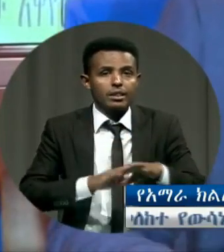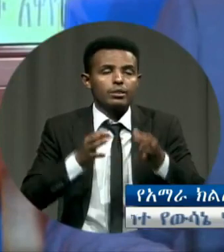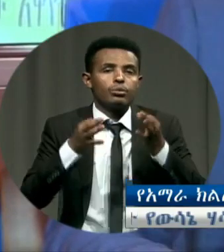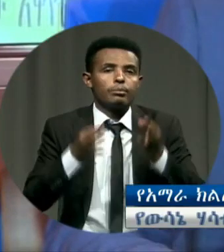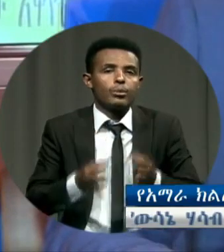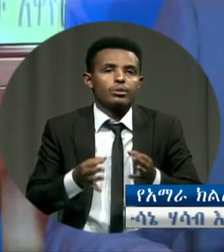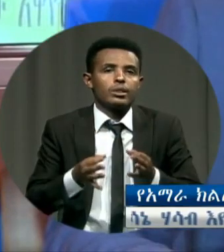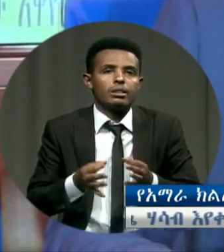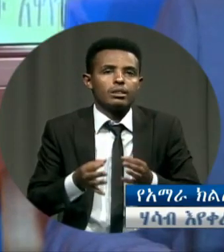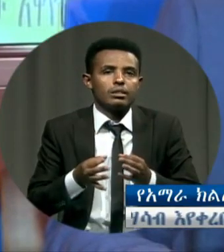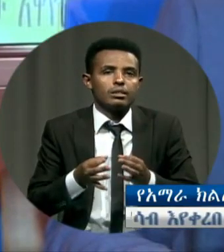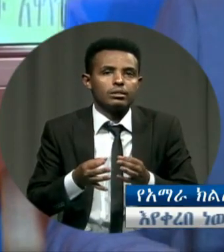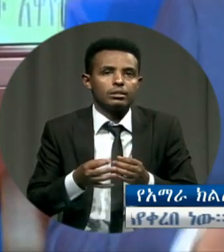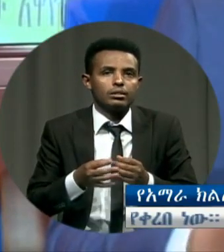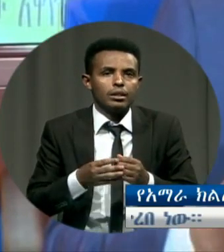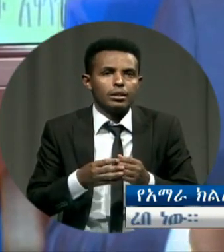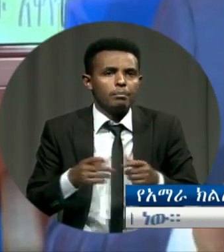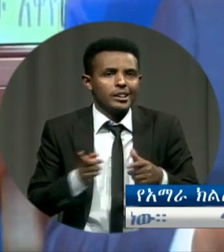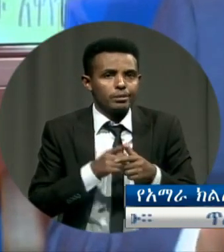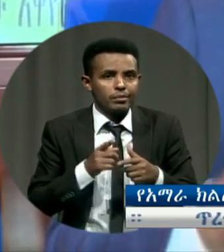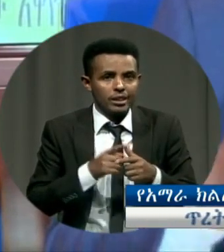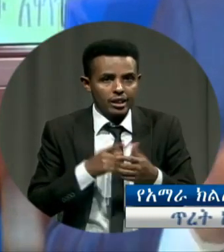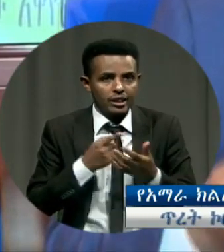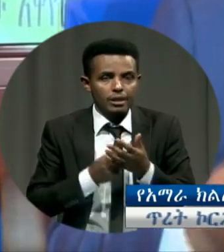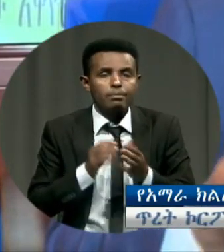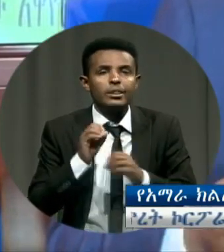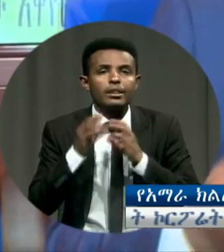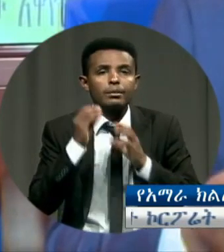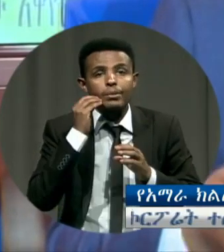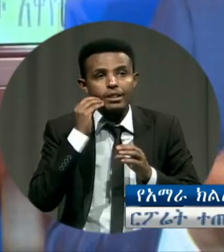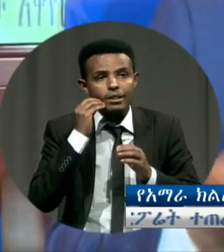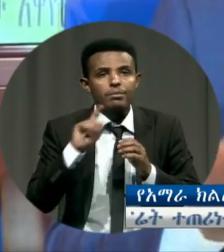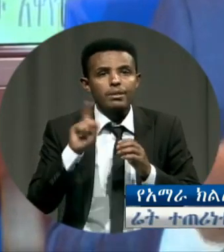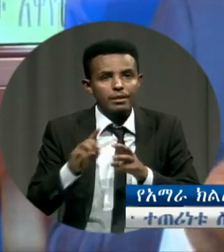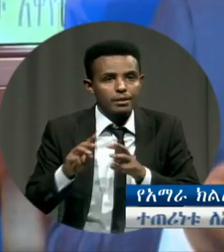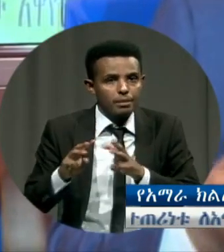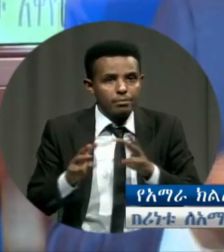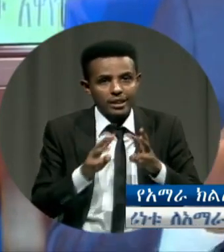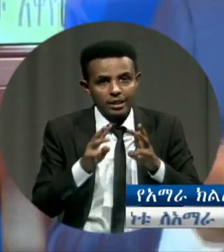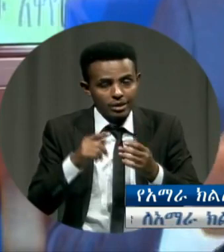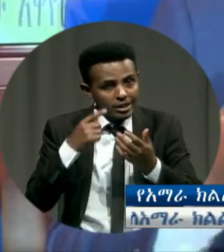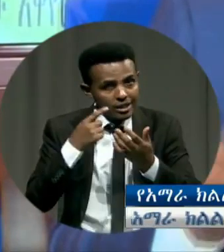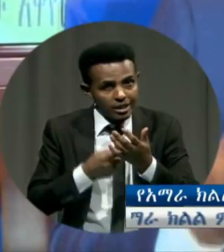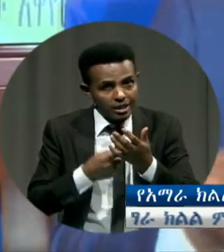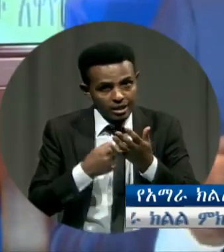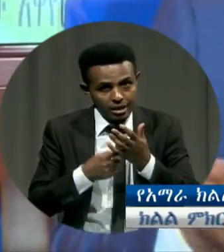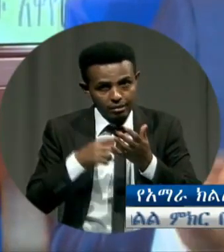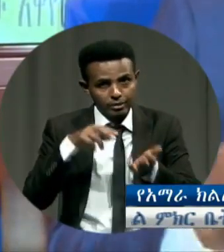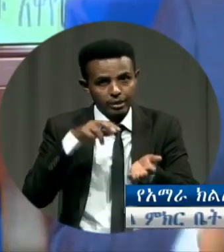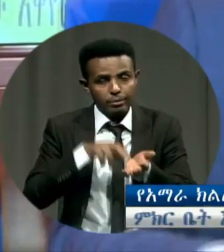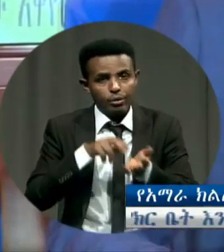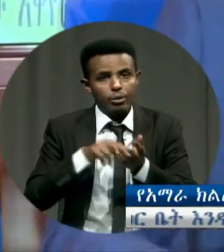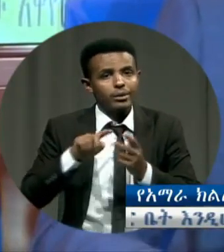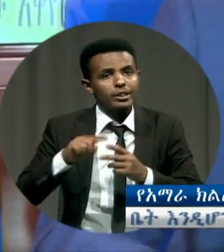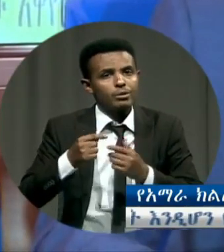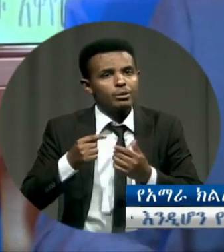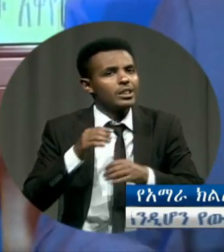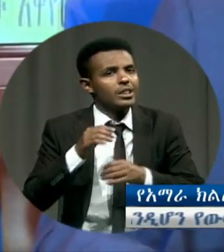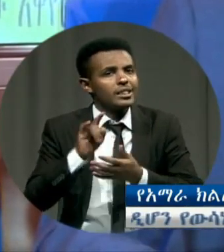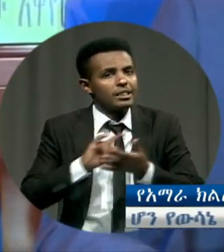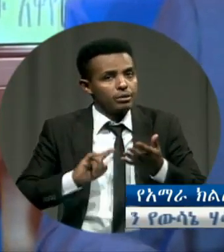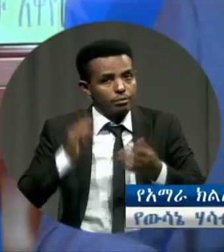ቢወስንለት መጀመሪያ ይሄ ምክር ቤት በምን መንገድ ነው ይሄ ድርጅት የተቋቋመው ሚል ከመቋቋሚያ ጀምሮ ዝርዝር ማወቅ አለበት